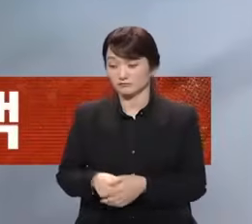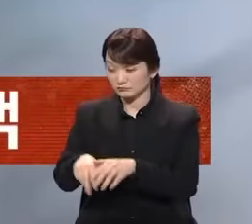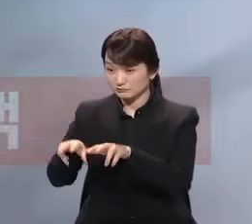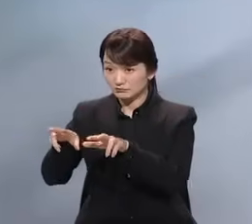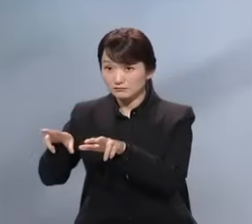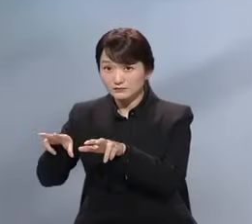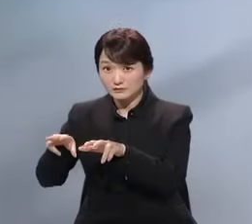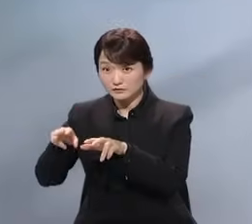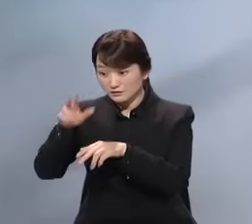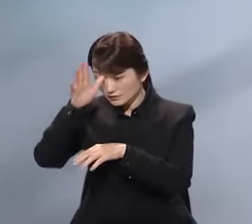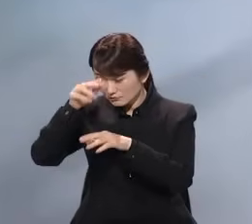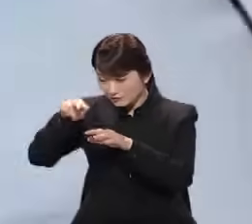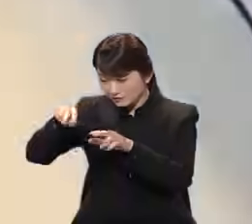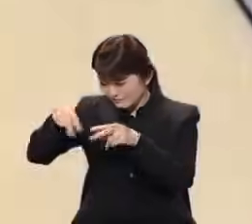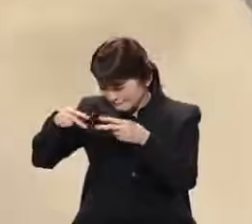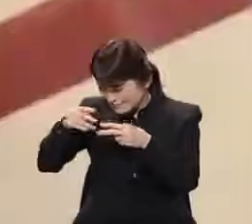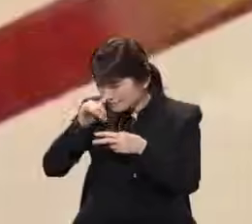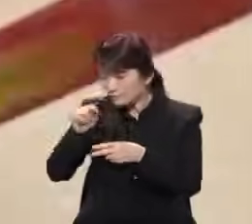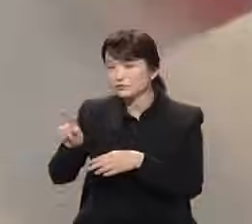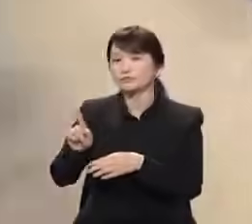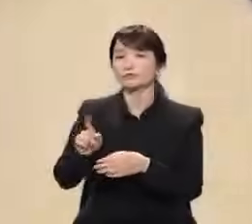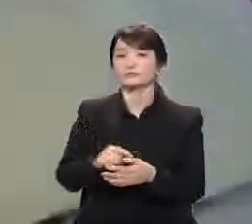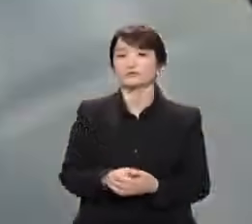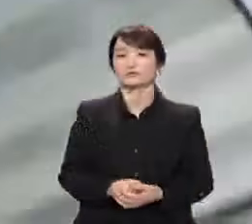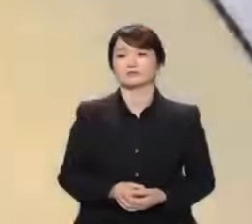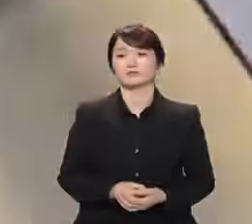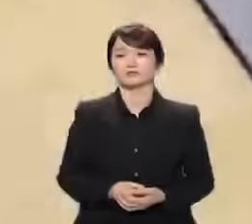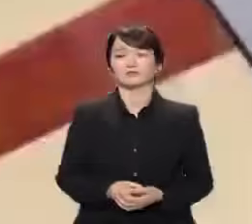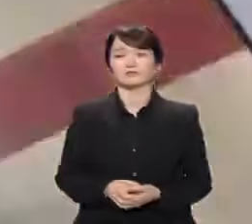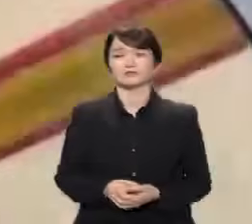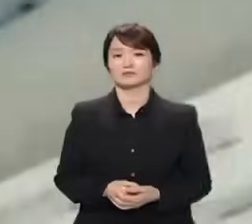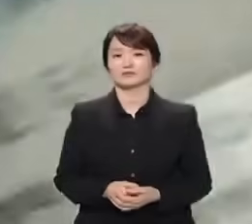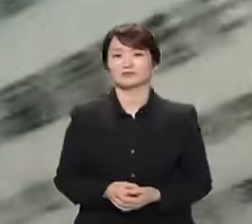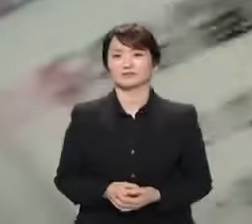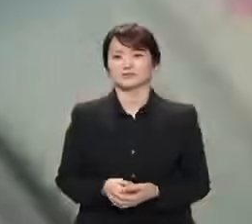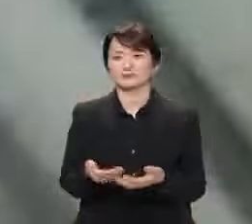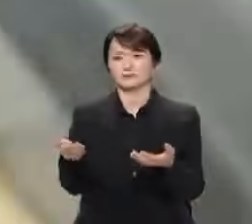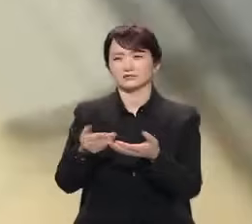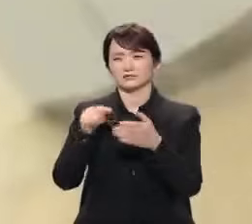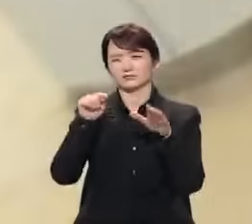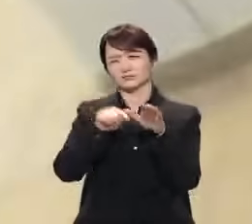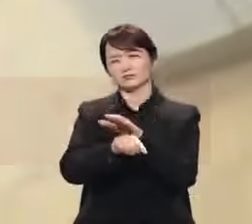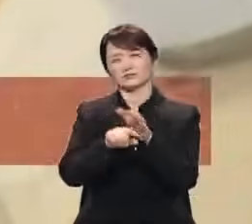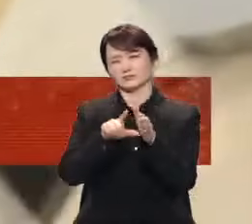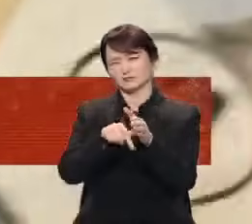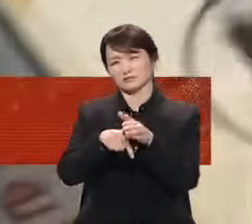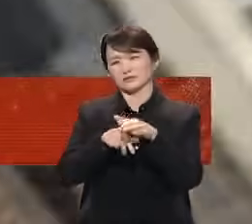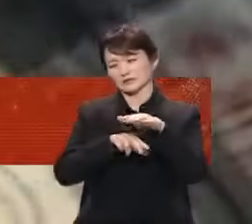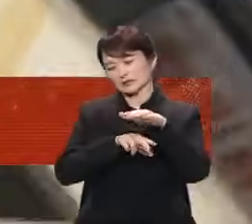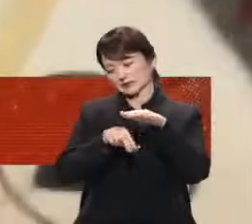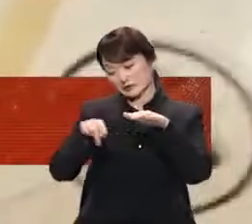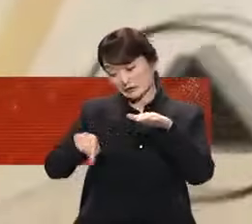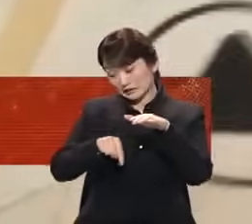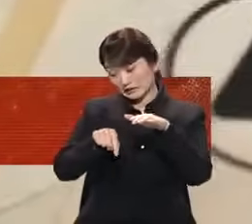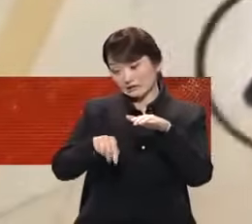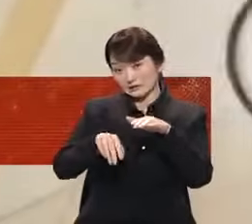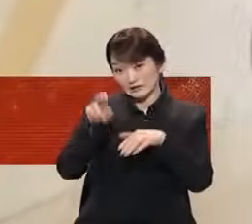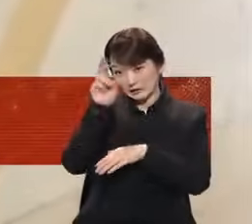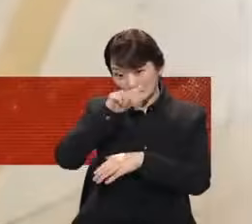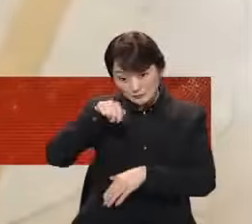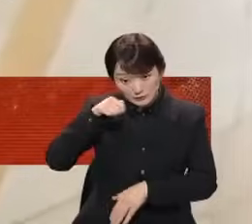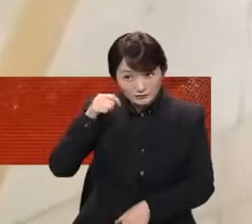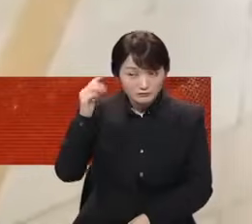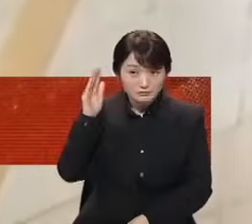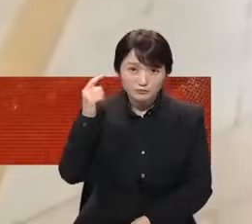이건 사리곰탕면이거든요 이거는. 네 안 그래도 출근. 지하철 안에서 이제 그런 아침 식사하는 분의 얘기를